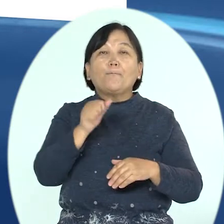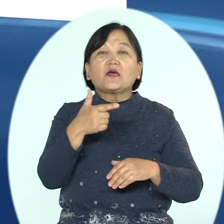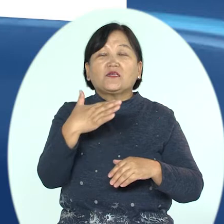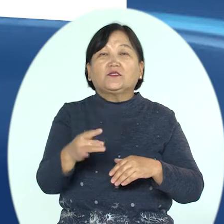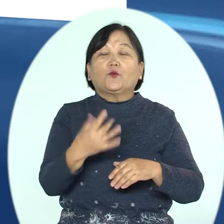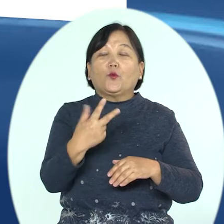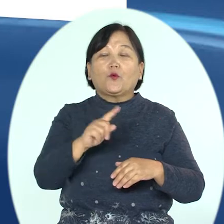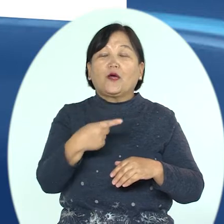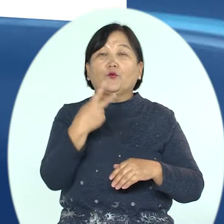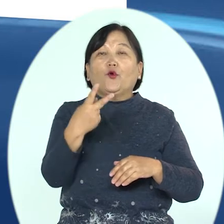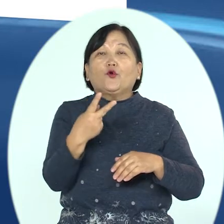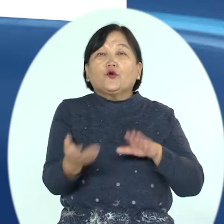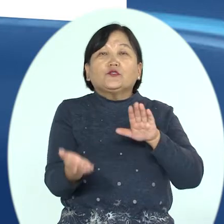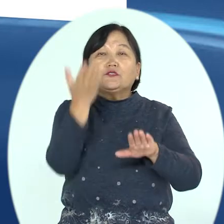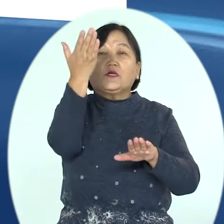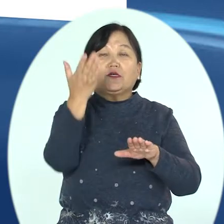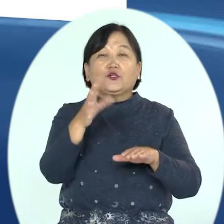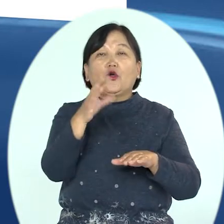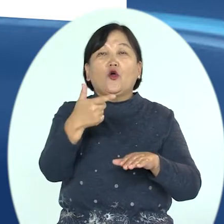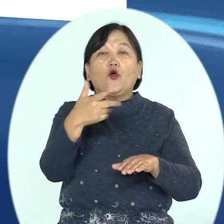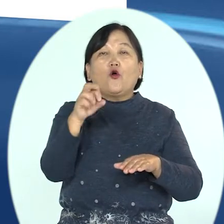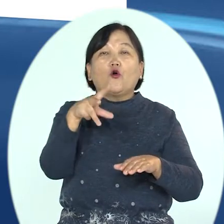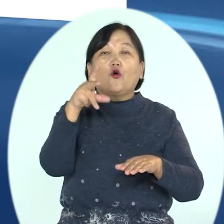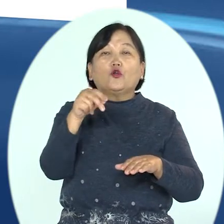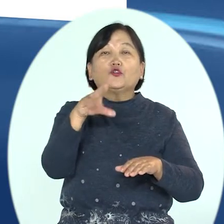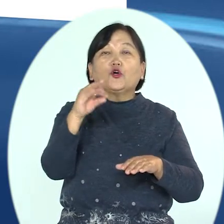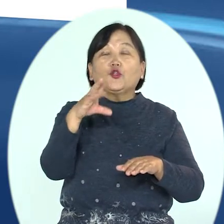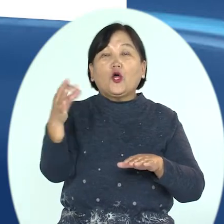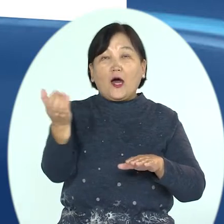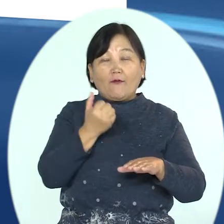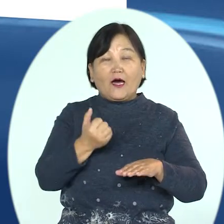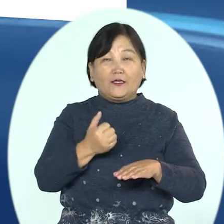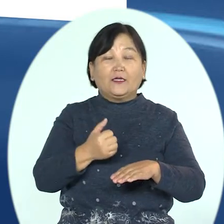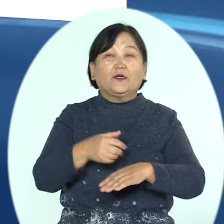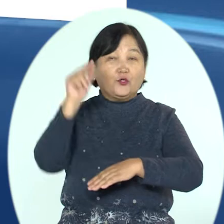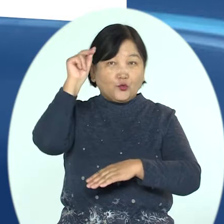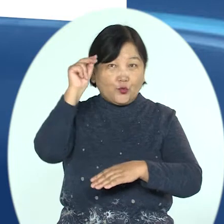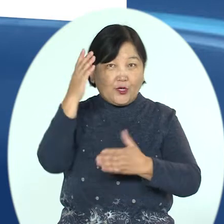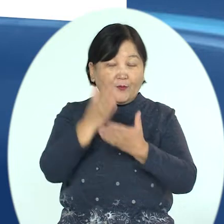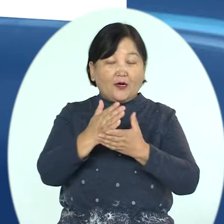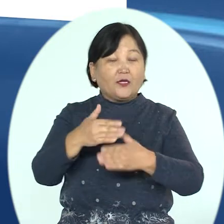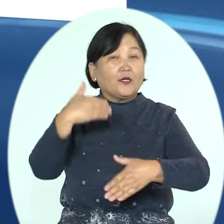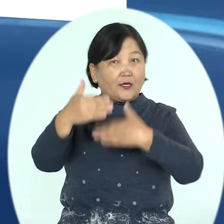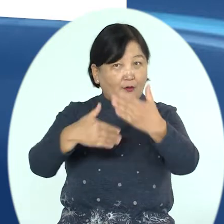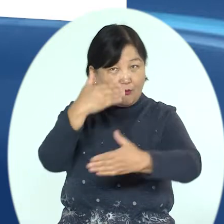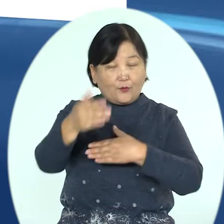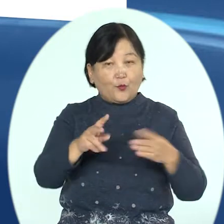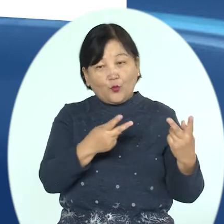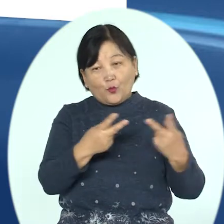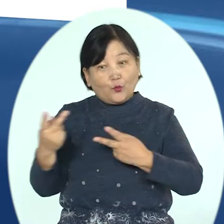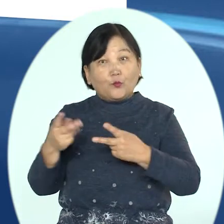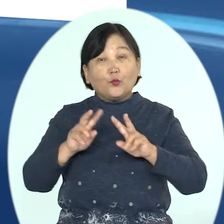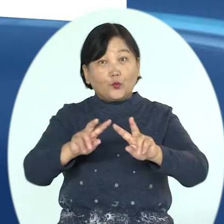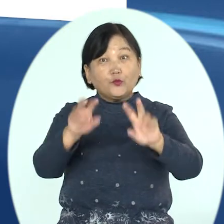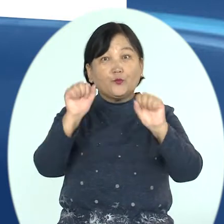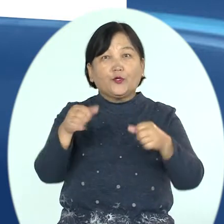магистр доктор нь 3.2-аас дээш голчтой суралцаад ах юм бол үргэлжлүүлээд аваад явах боломжтой. Ингээд төгсөн төгслөө